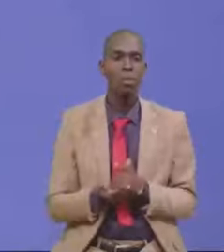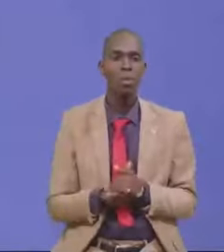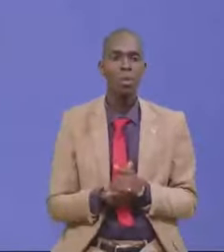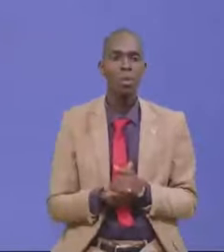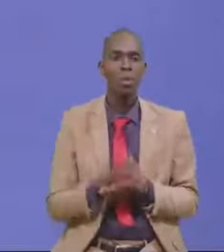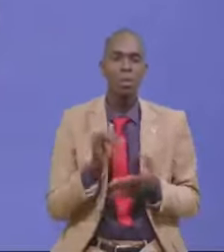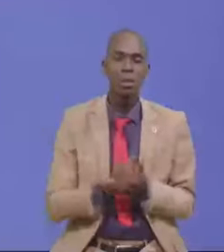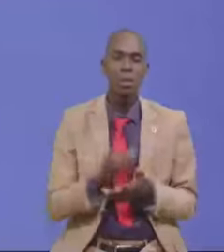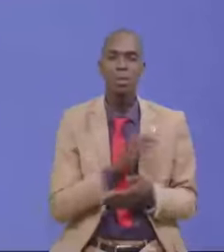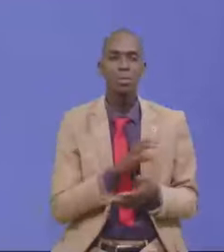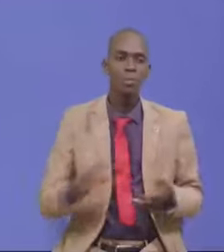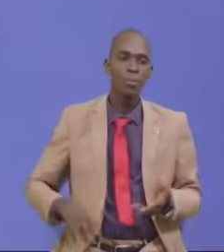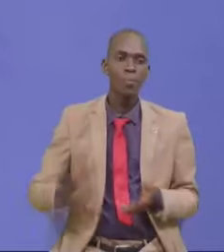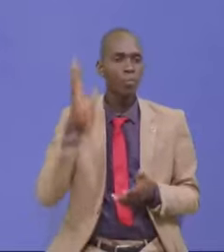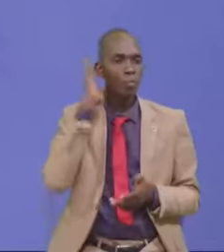Christ reviendra encore.